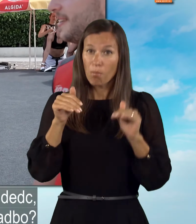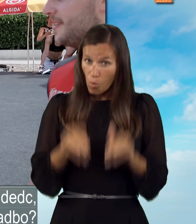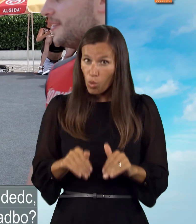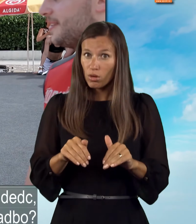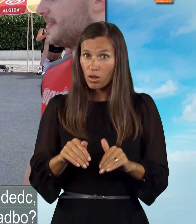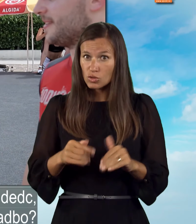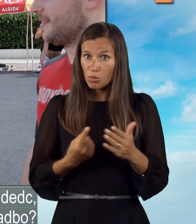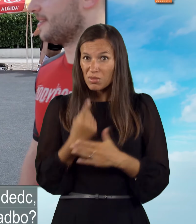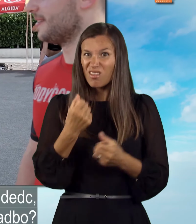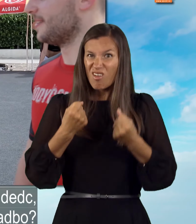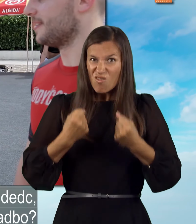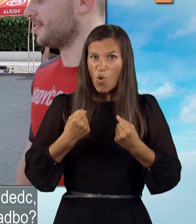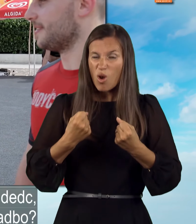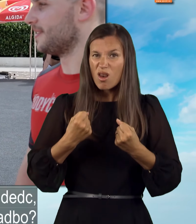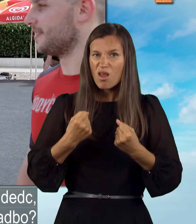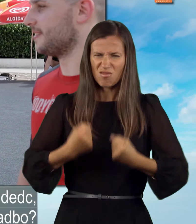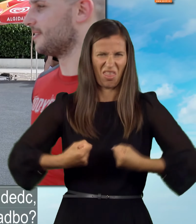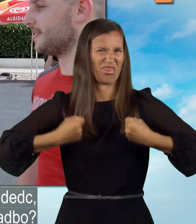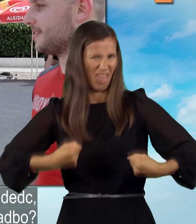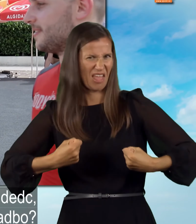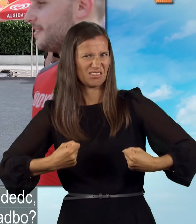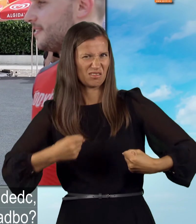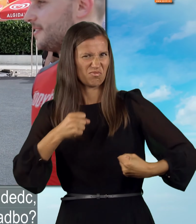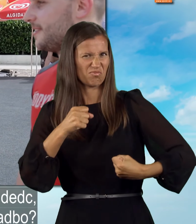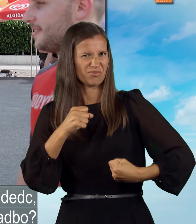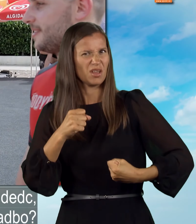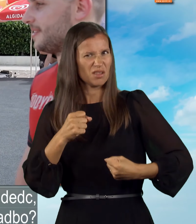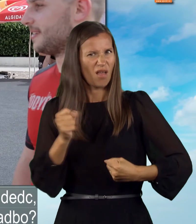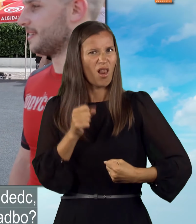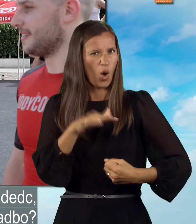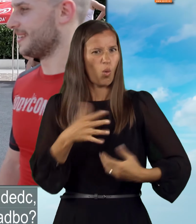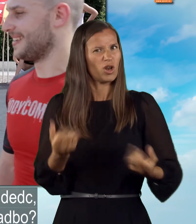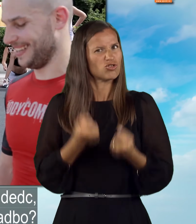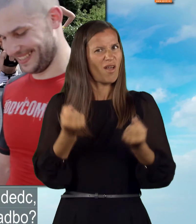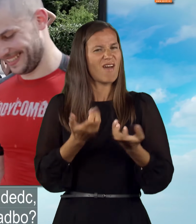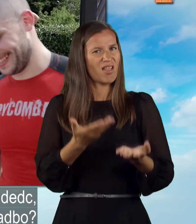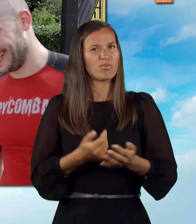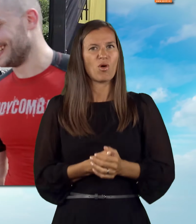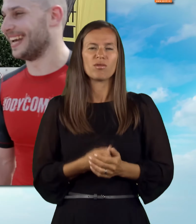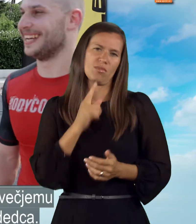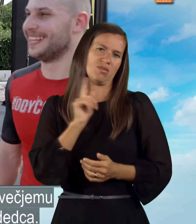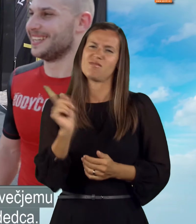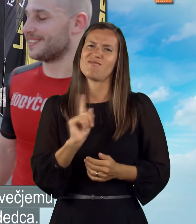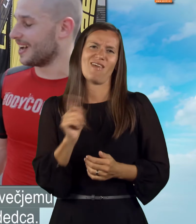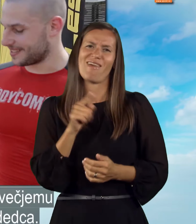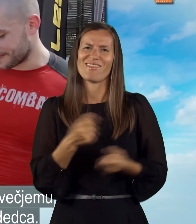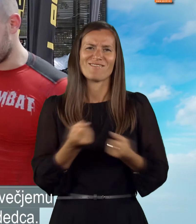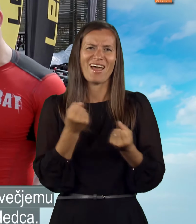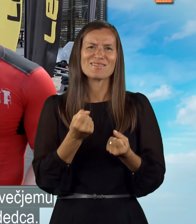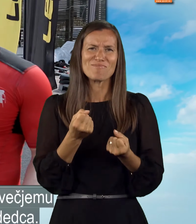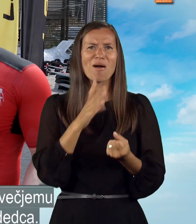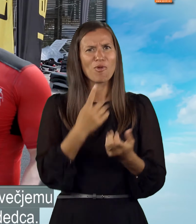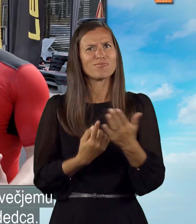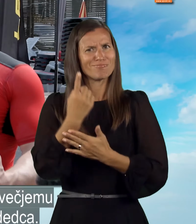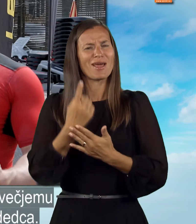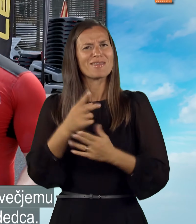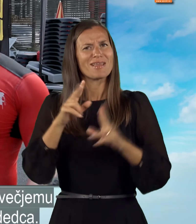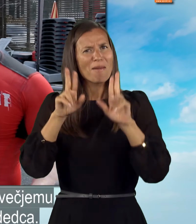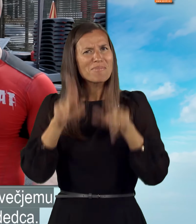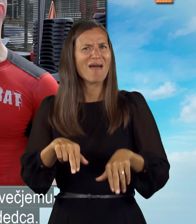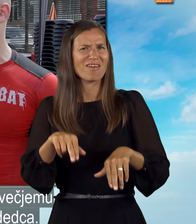A moraš to biti ful dec, da greš lahko na tako vadbo? Ne, ta vadba te bo